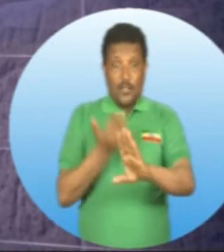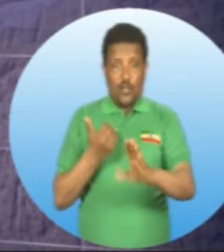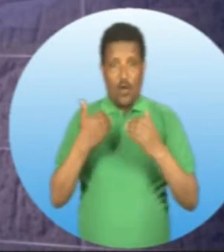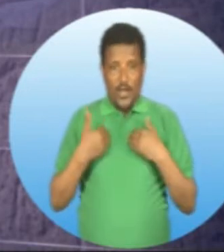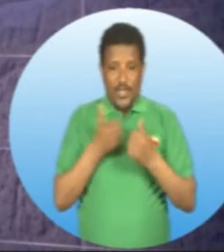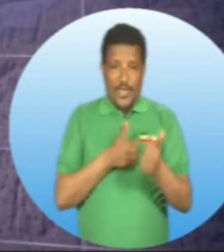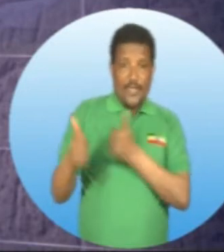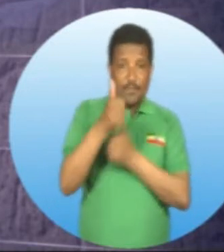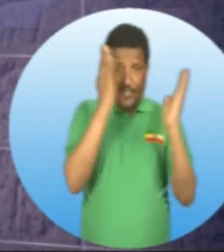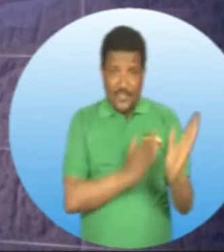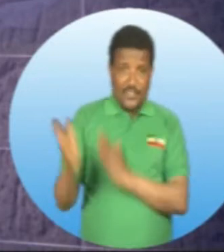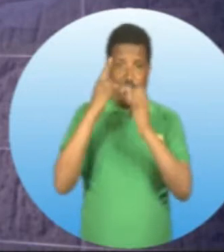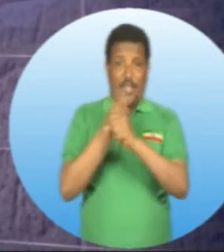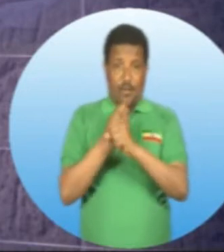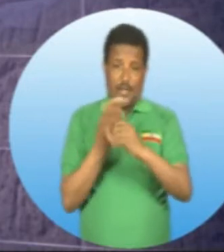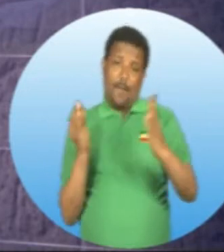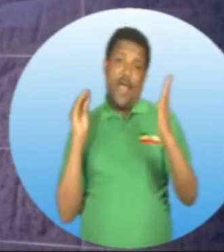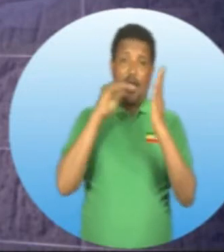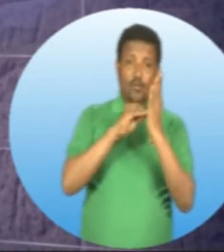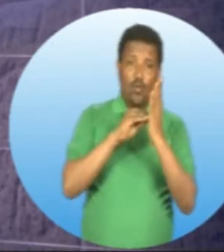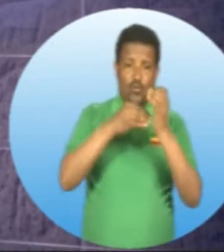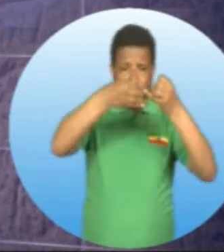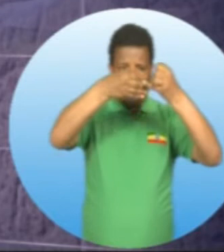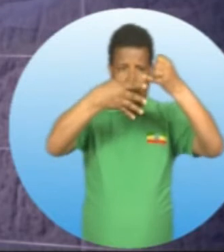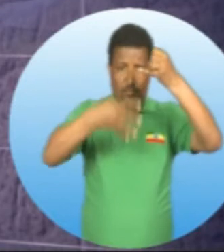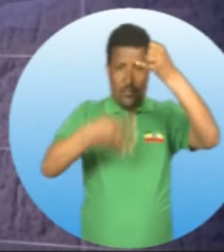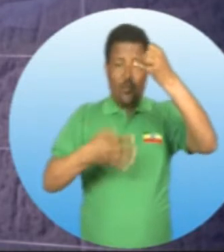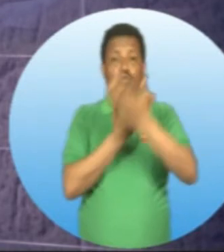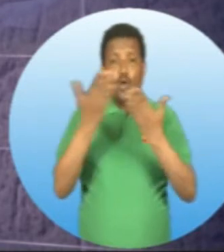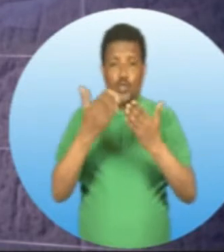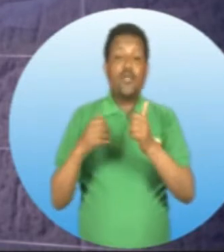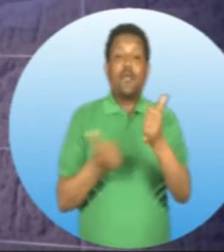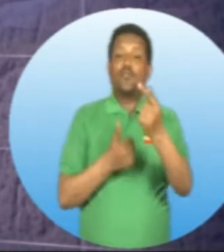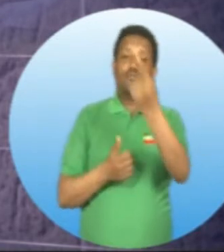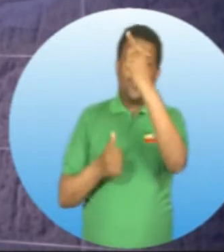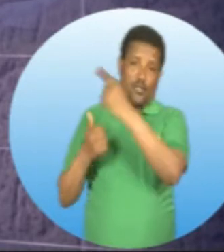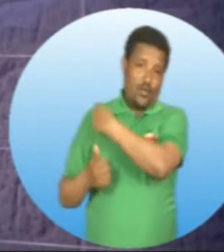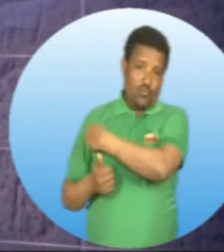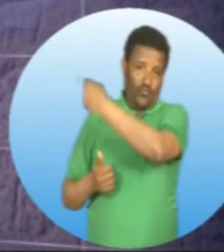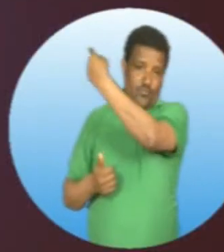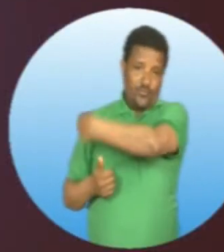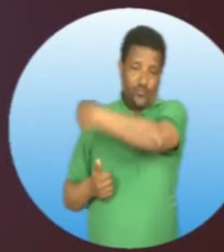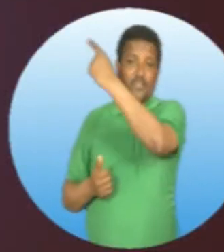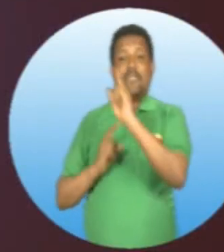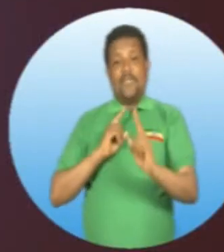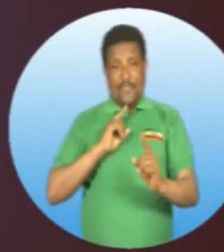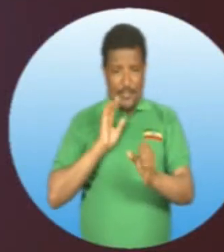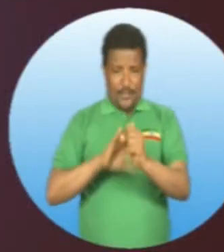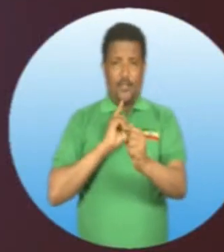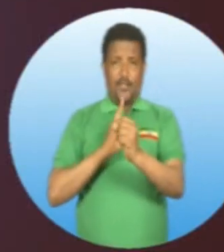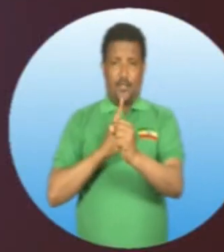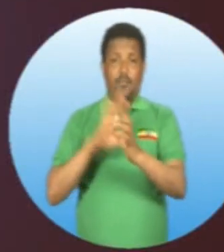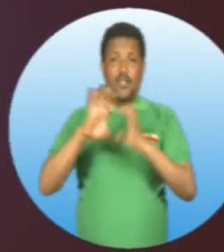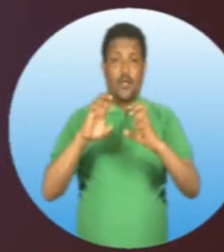ያለ የቅድመ ዝግጅት ተግባር ከሚያካትታቸው ንዑሳን ጉዳዮች የሚከተሉት ይጠቀሳሉ።